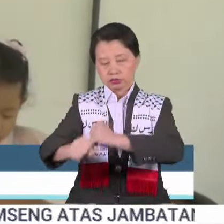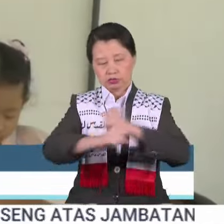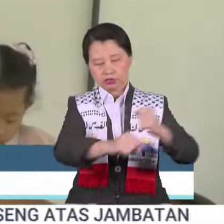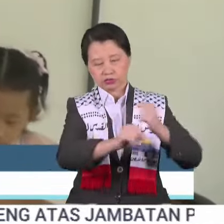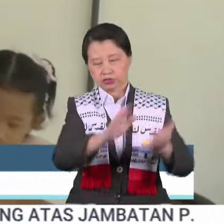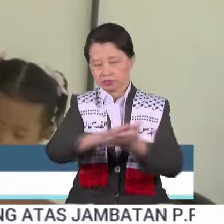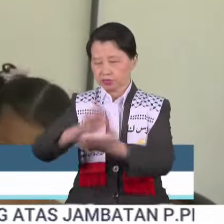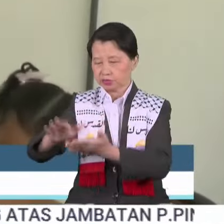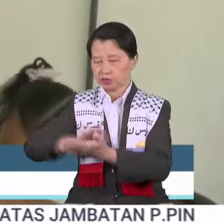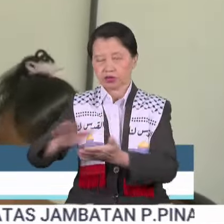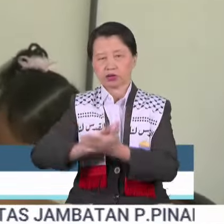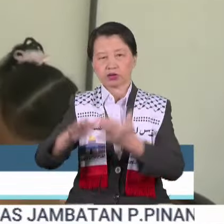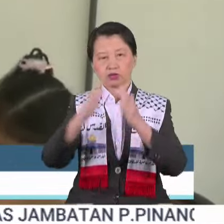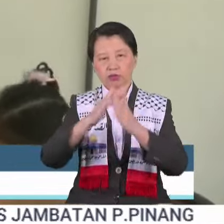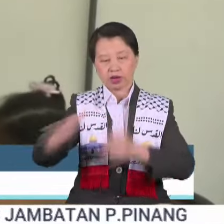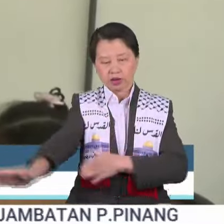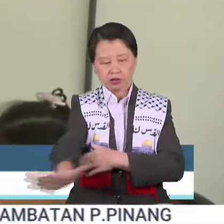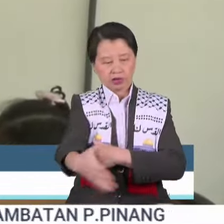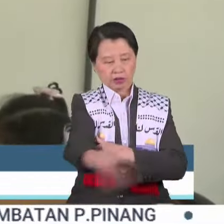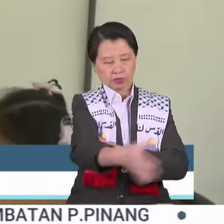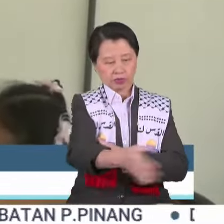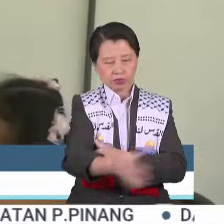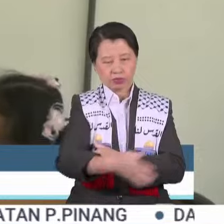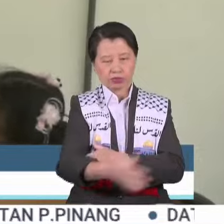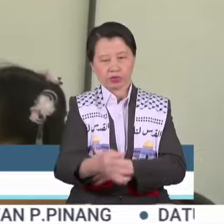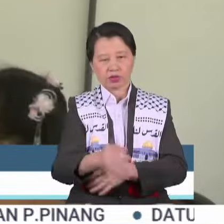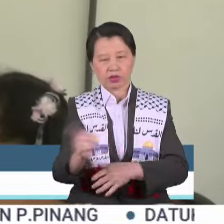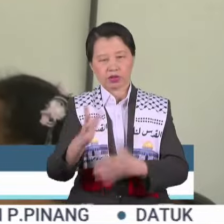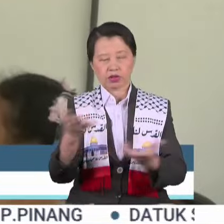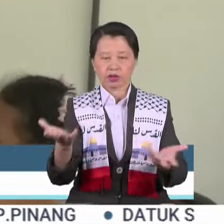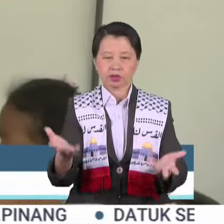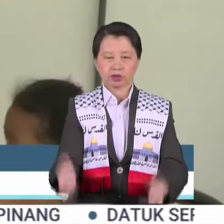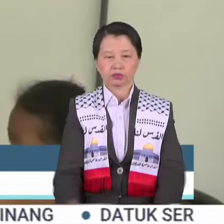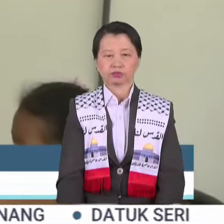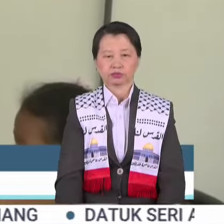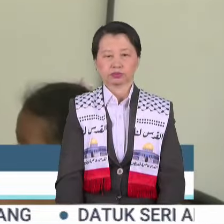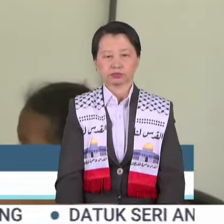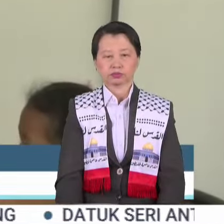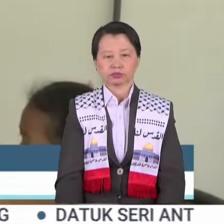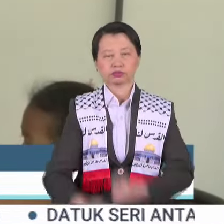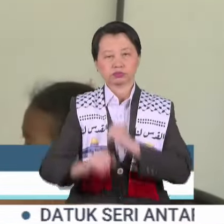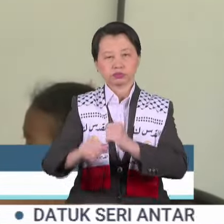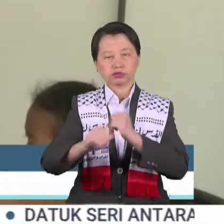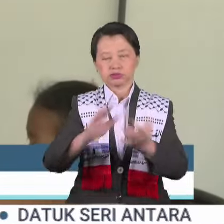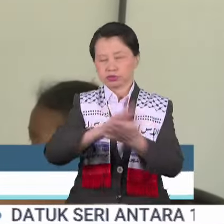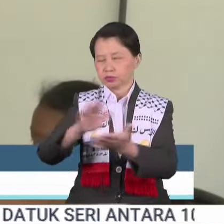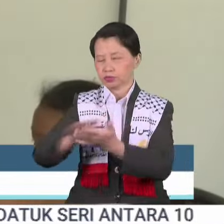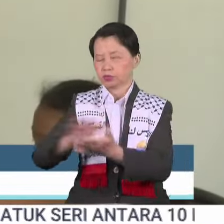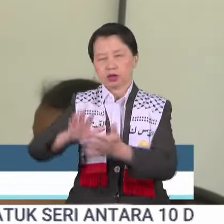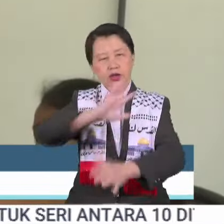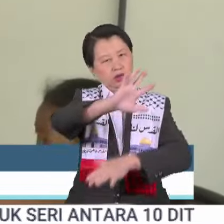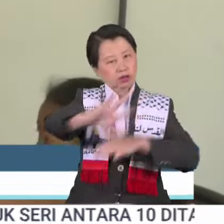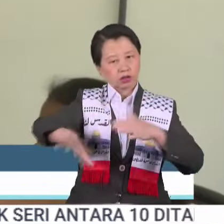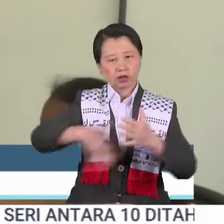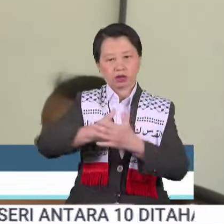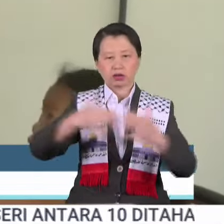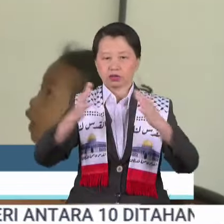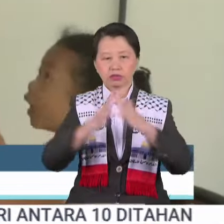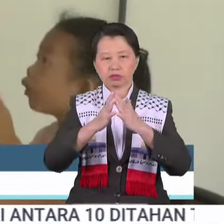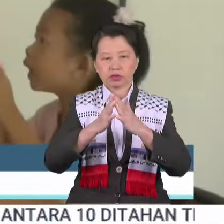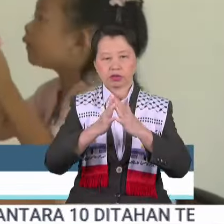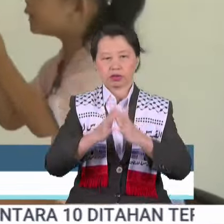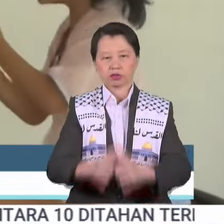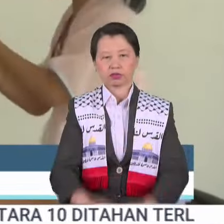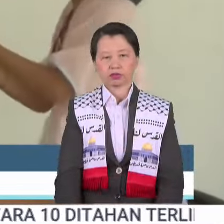apa, sapu-sapu, nak pasir go ni pasir go tu. Cuci semua, habis sebuah rumah.